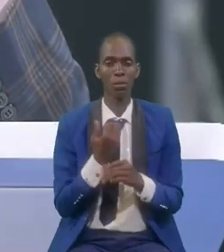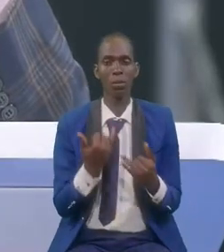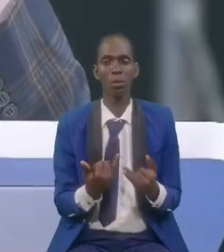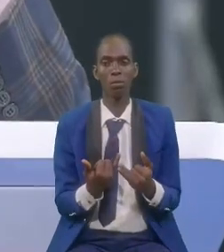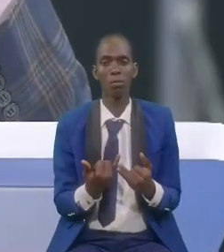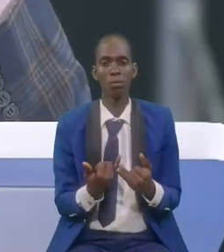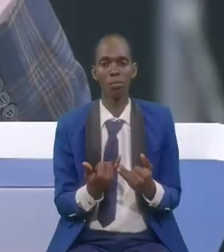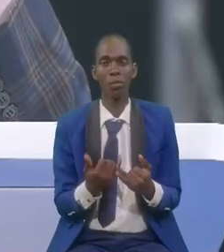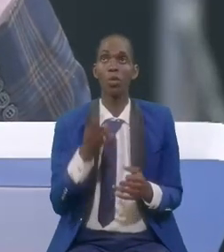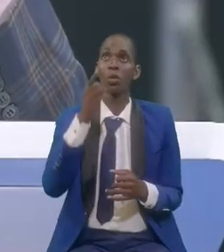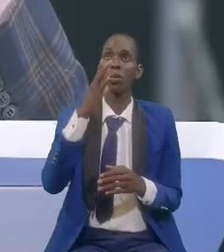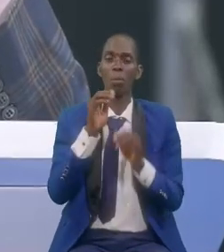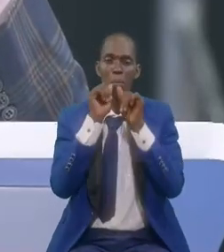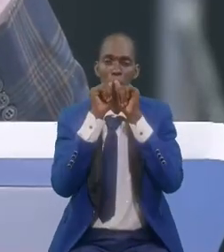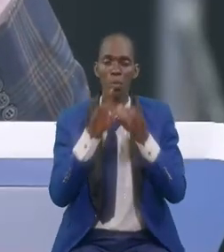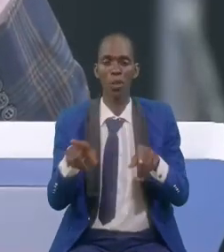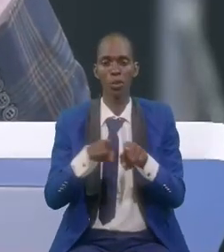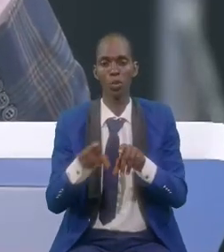Que Dieu vous bénisse comme vous le faites.